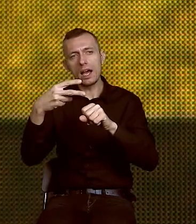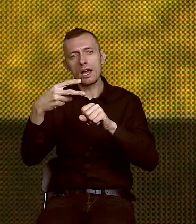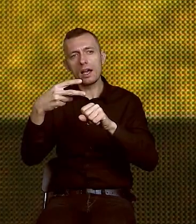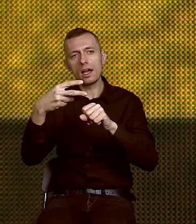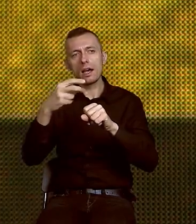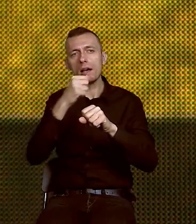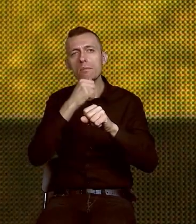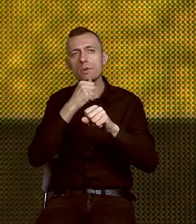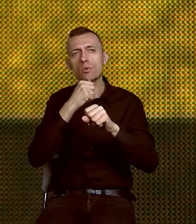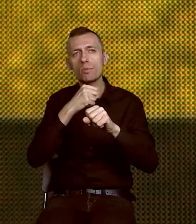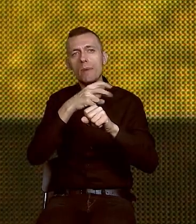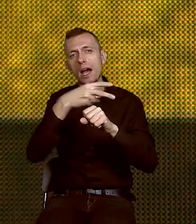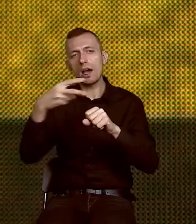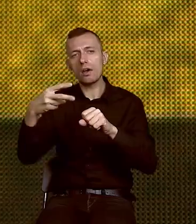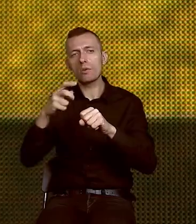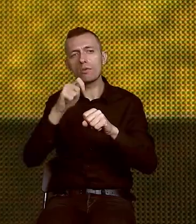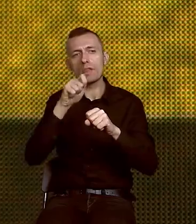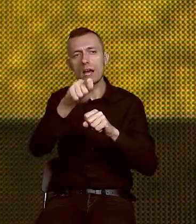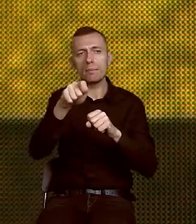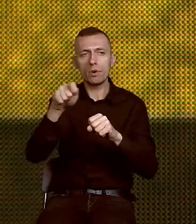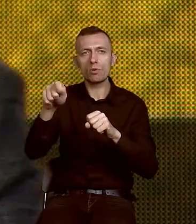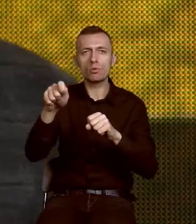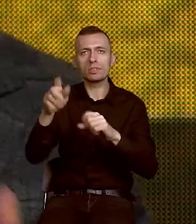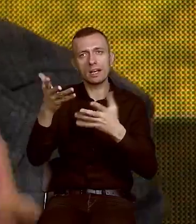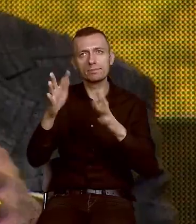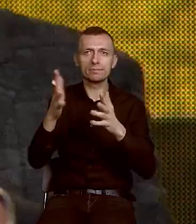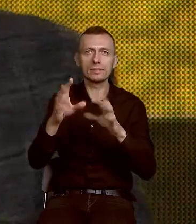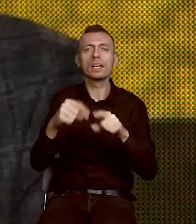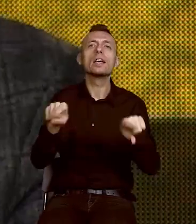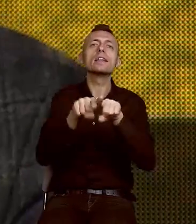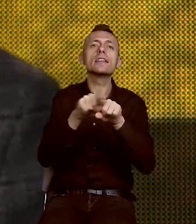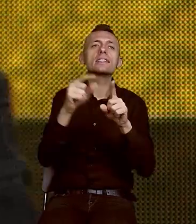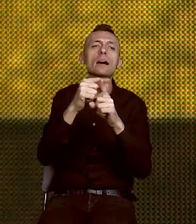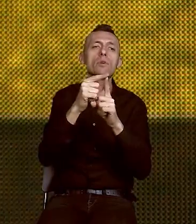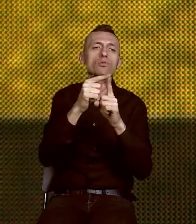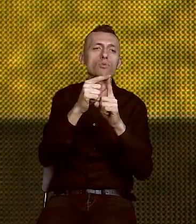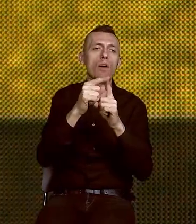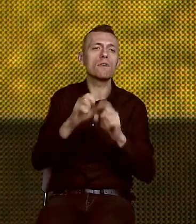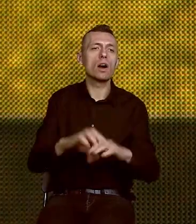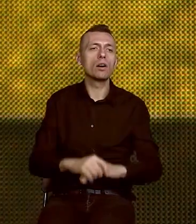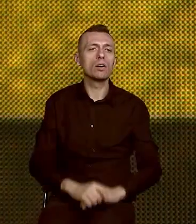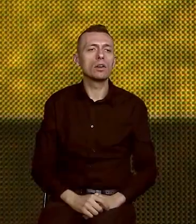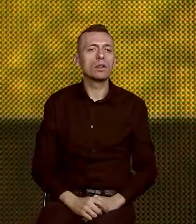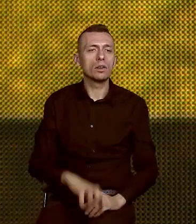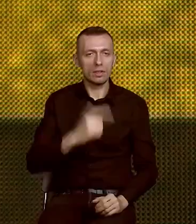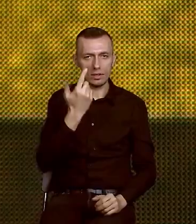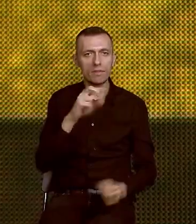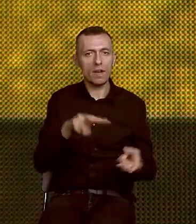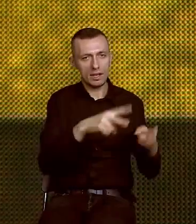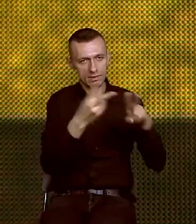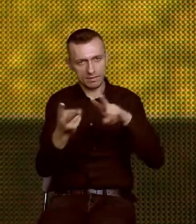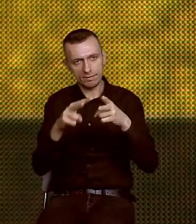To samo greckie słowo w tym tekście jest tłumaczone jako próba, a potem jako pokusa. fakt